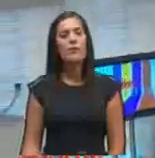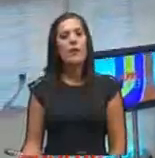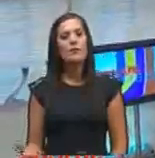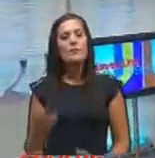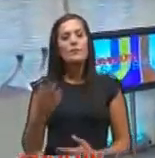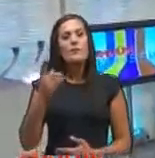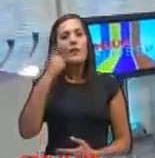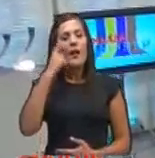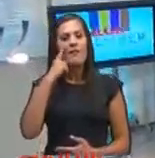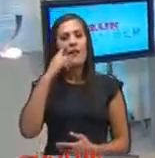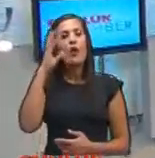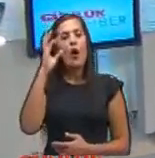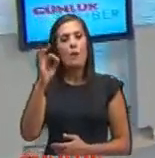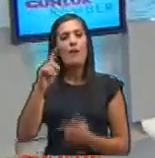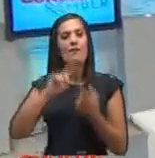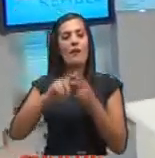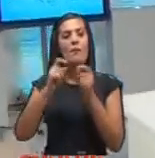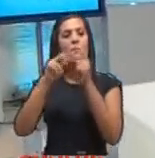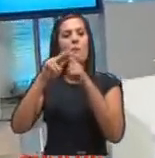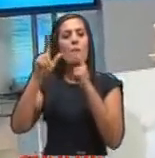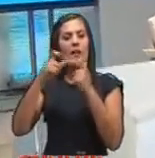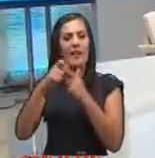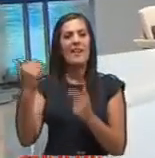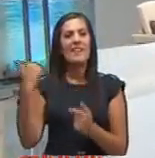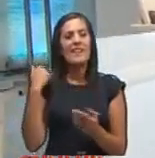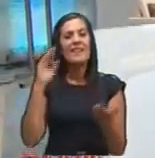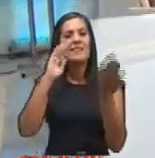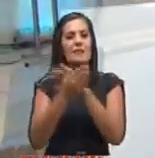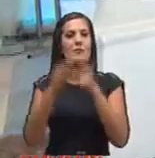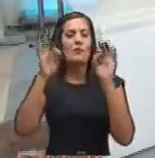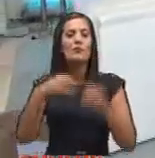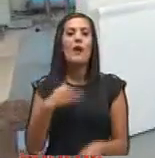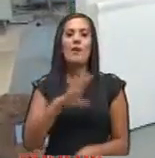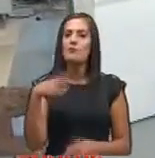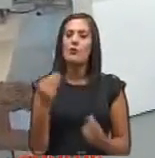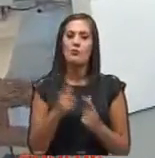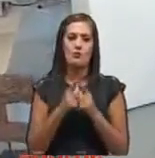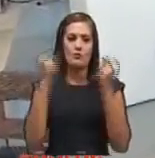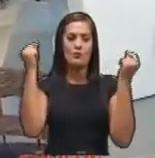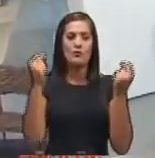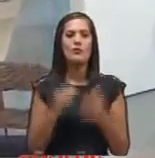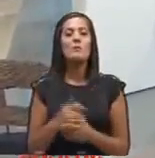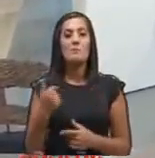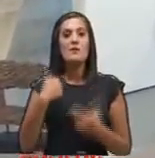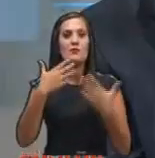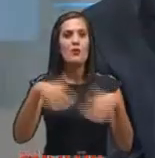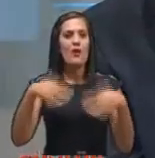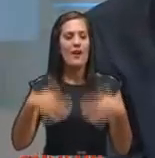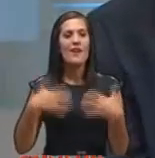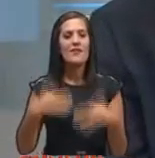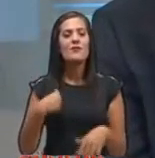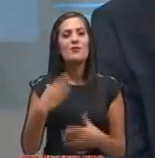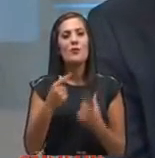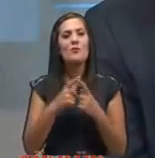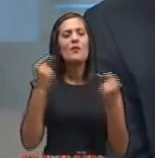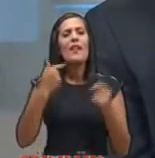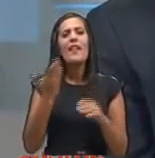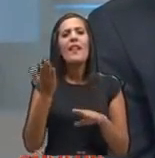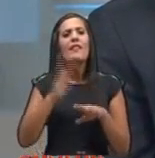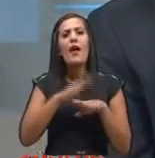Efendim, Devlet Opera ve Balemiz yeni sezonuna başlıyor. Çok mutluyuz. Biz de çok heyecanlıyız. Heyecanlısınız değil